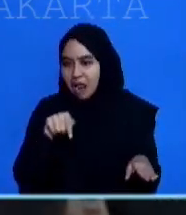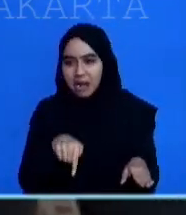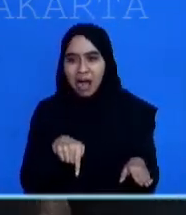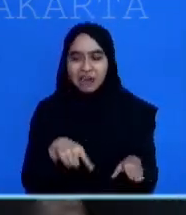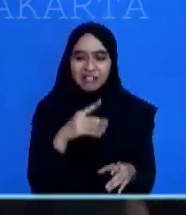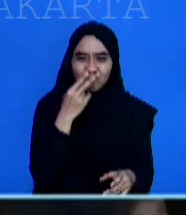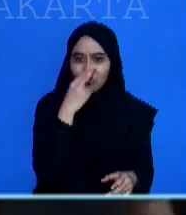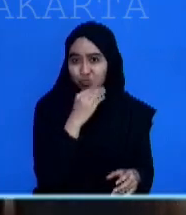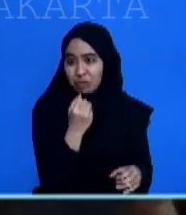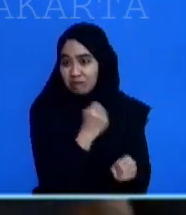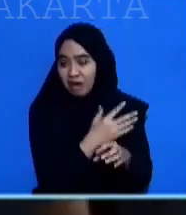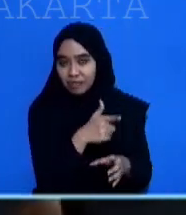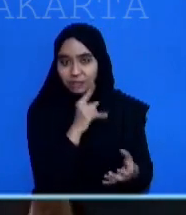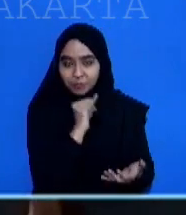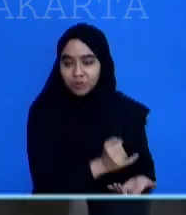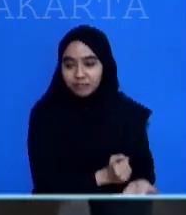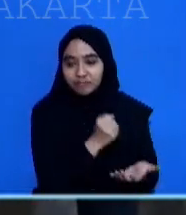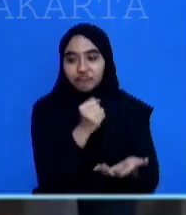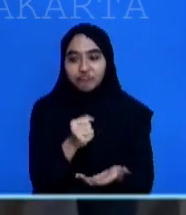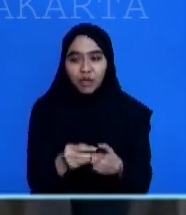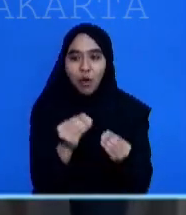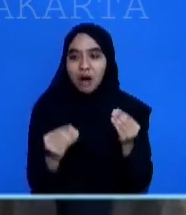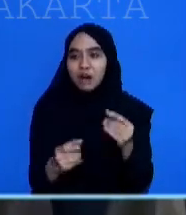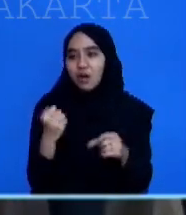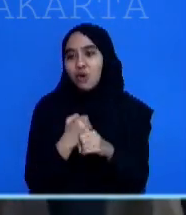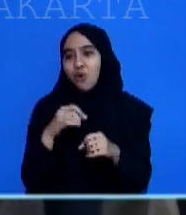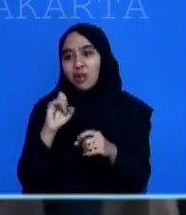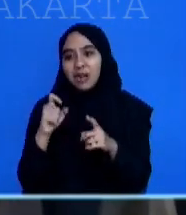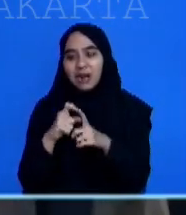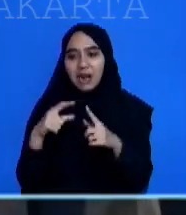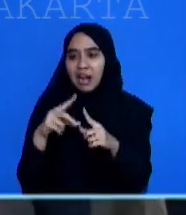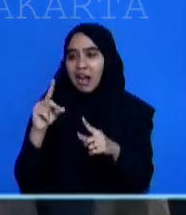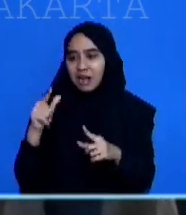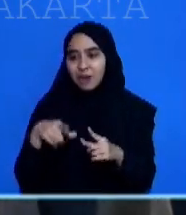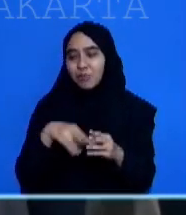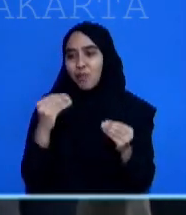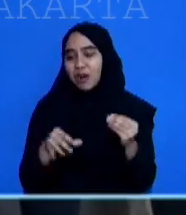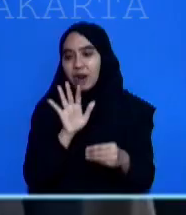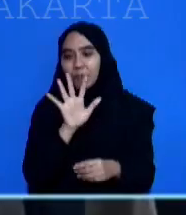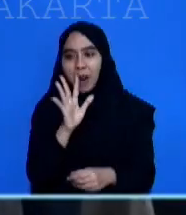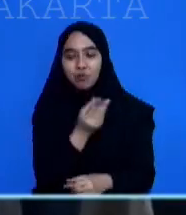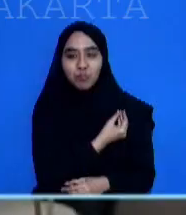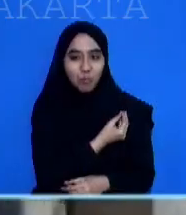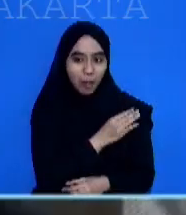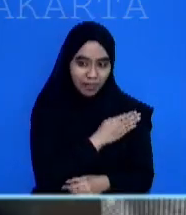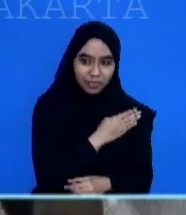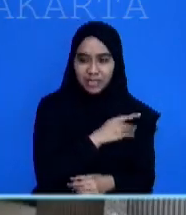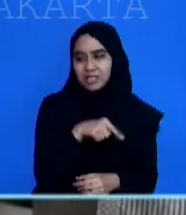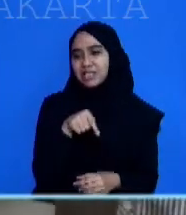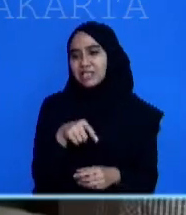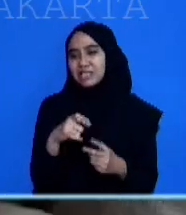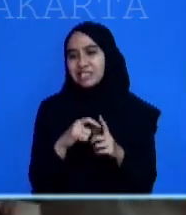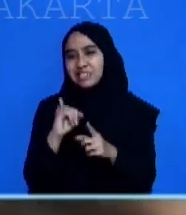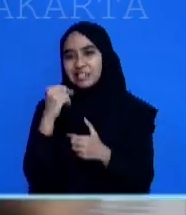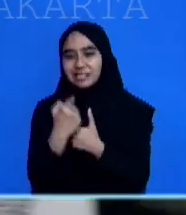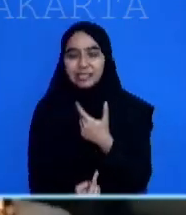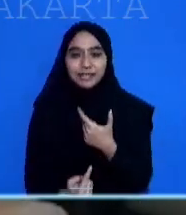penyerahan secara simbolis oleh kader Golkar dari lima kabupaten kota yang ada di Daerah Istimewa Yogyakarta ya ini